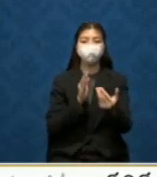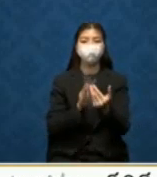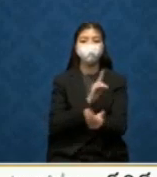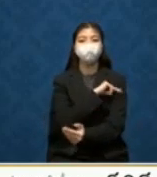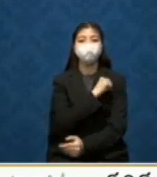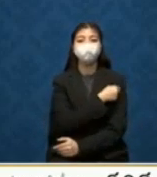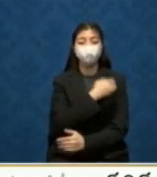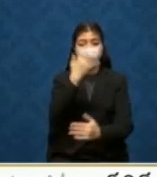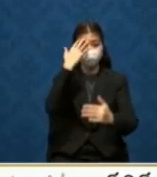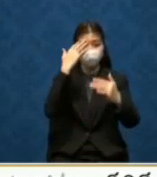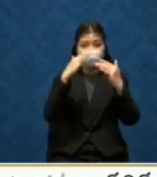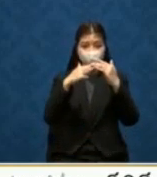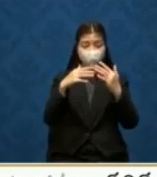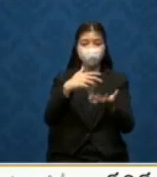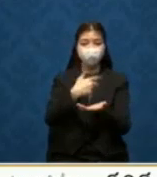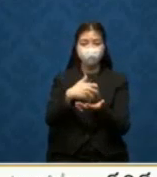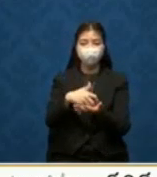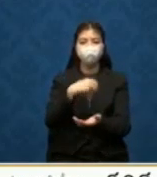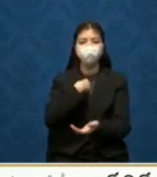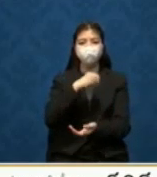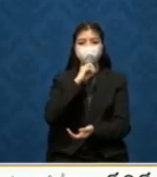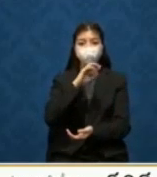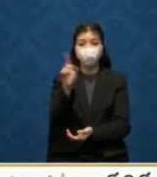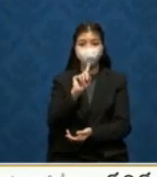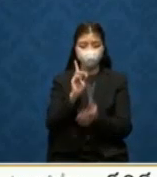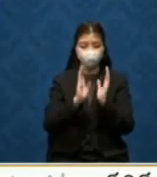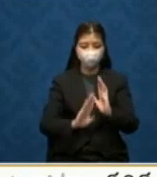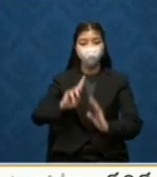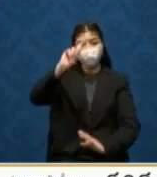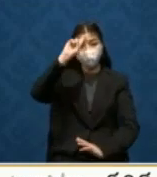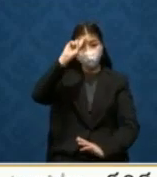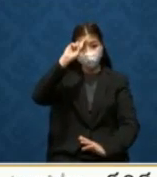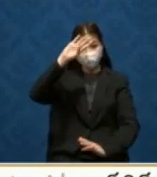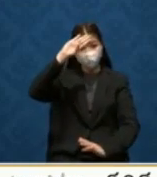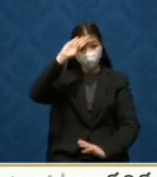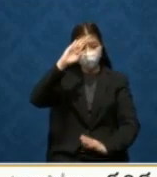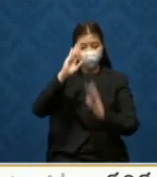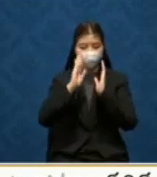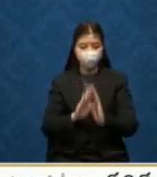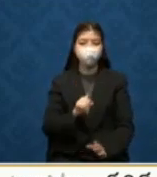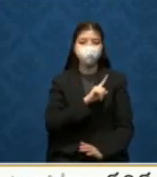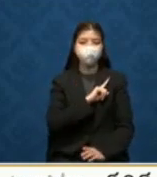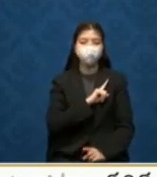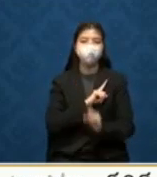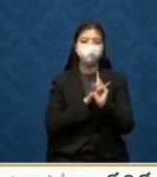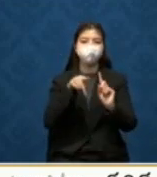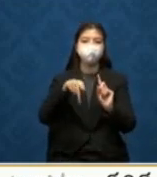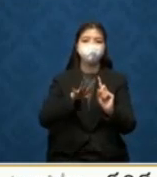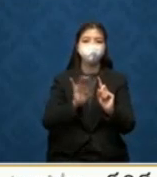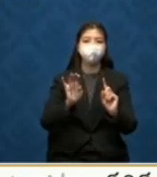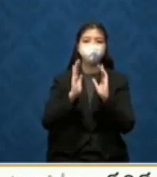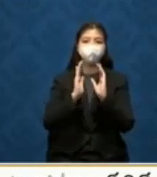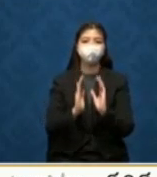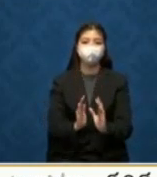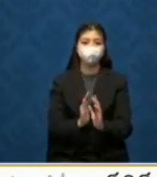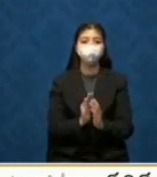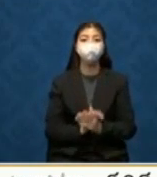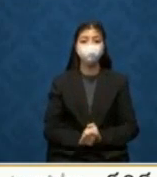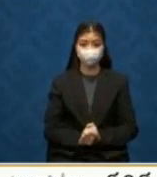นึงท่านมีคนไข้คนป่วยที่ท่านต้องดูแล 1,400คนเมื่อวันนั้นนะ